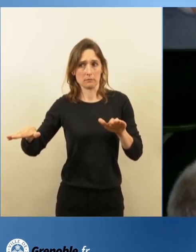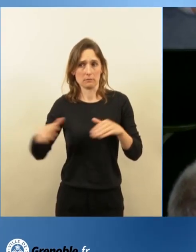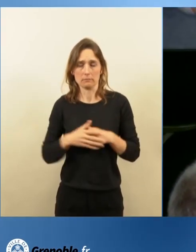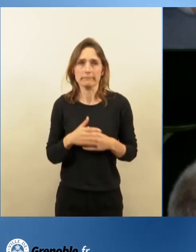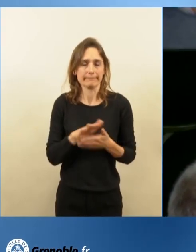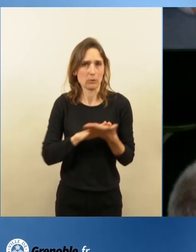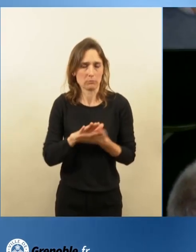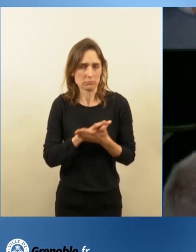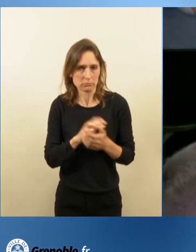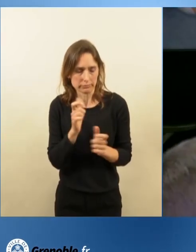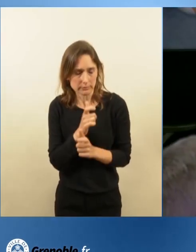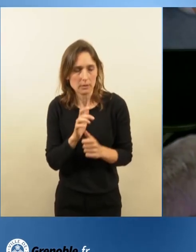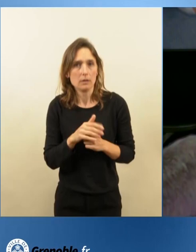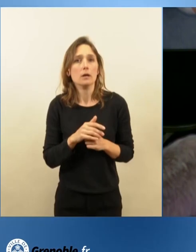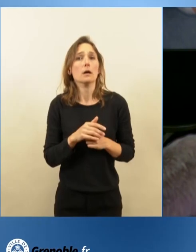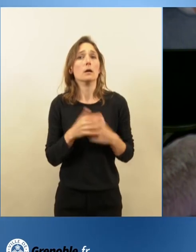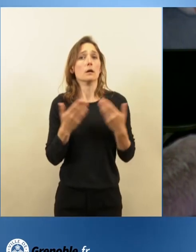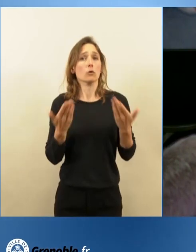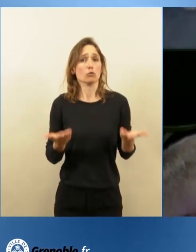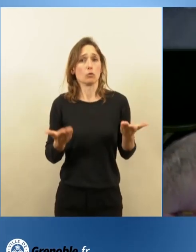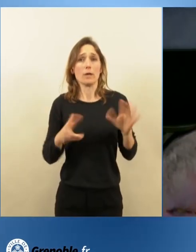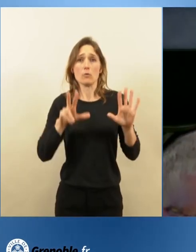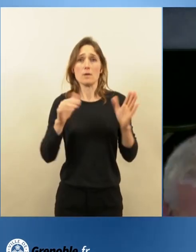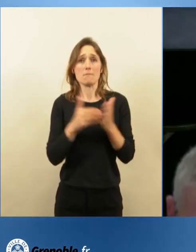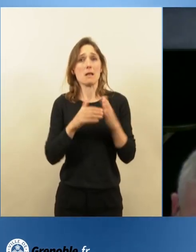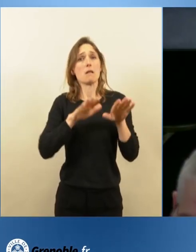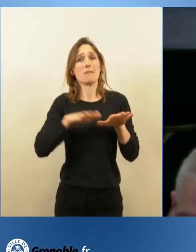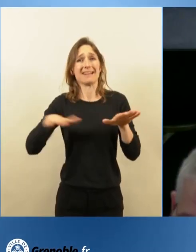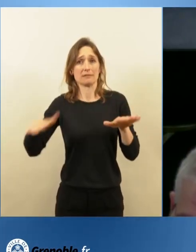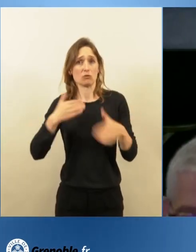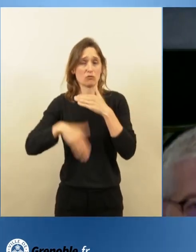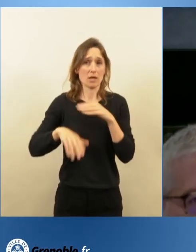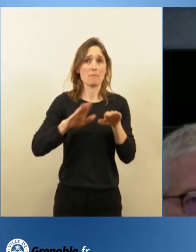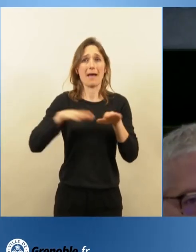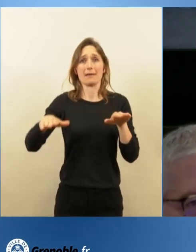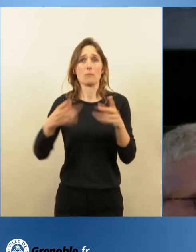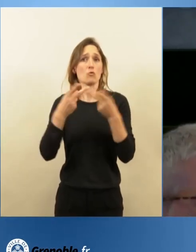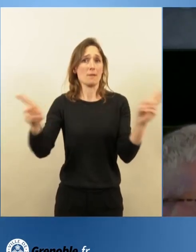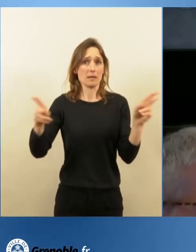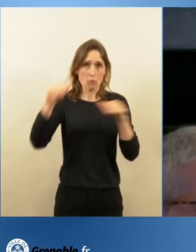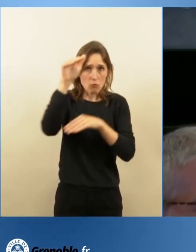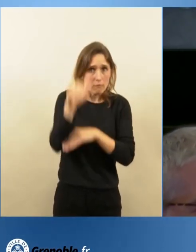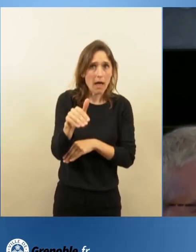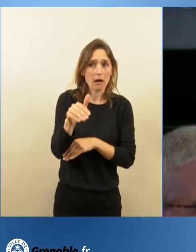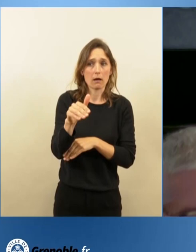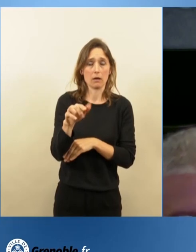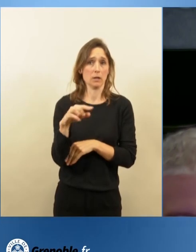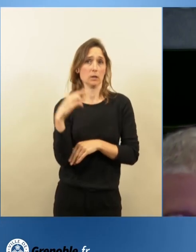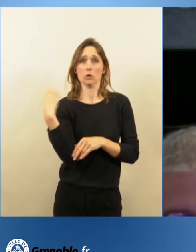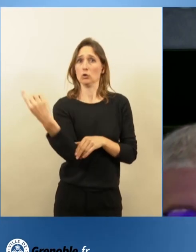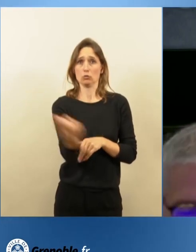pardon toujours est-il qu'aujourd'hui nous disposons de 8000 places dans des parkings publics couverts qui sont tous